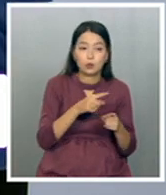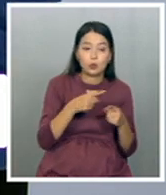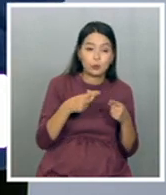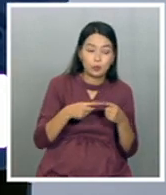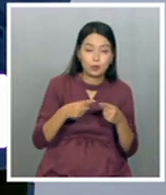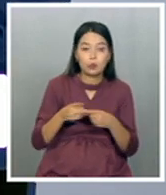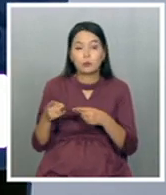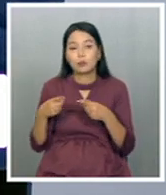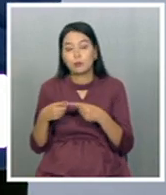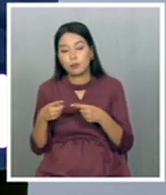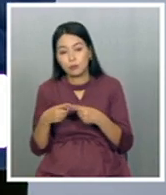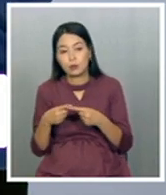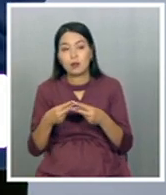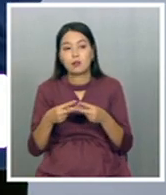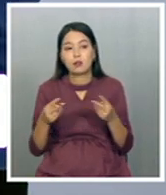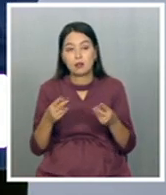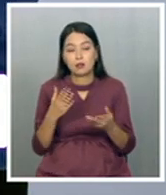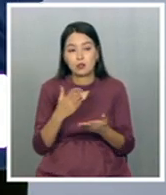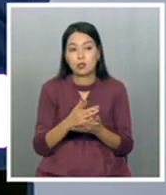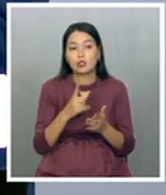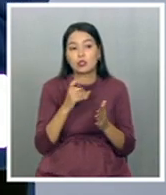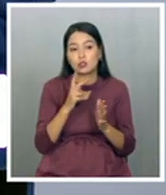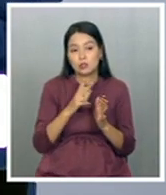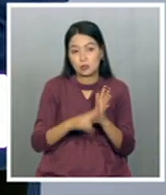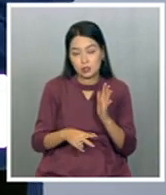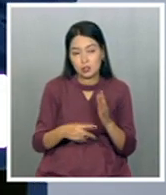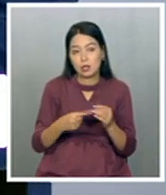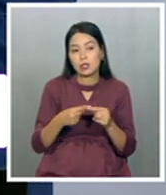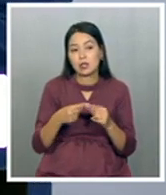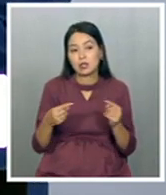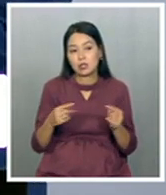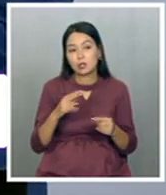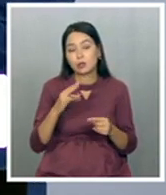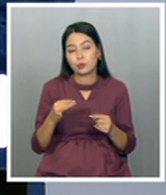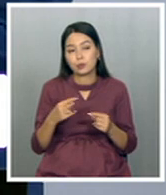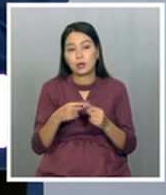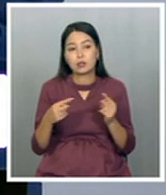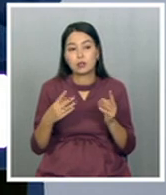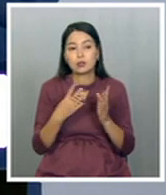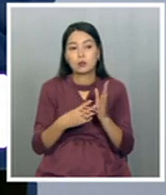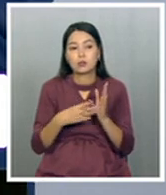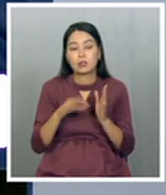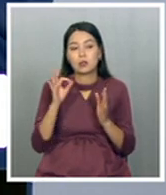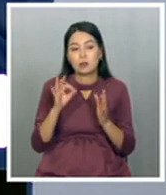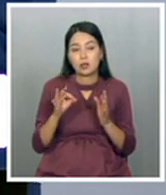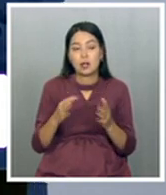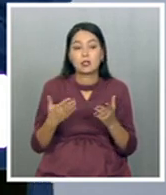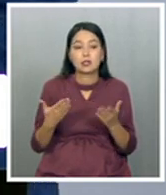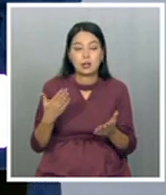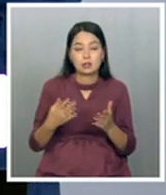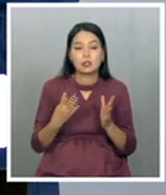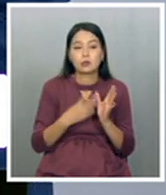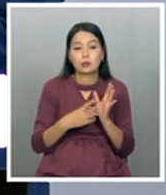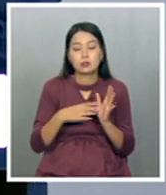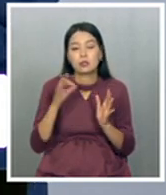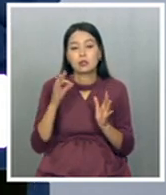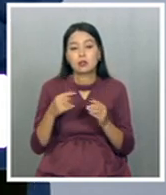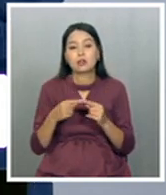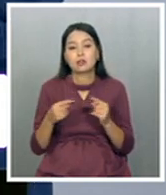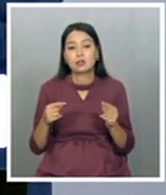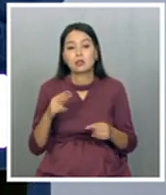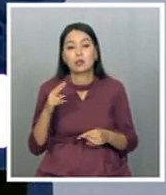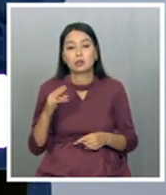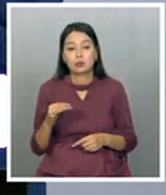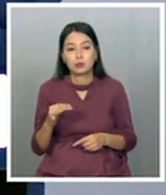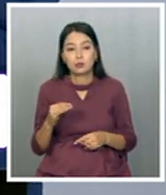тұр. Сәйкесінше біз 180 азайтылған фи, азайтылған 90 градус және 90 градус азайтылған фи.